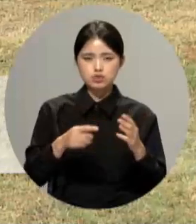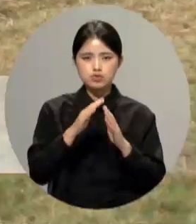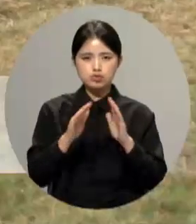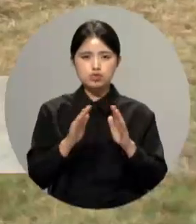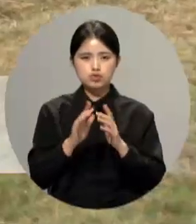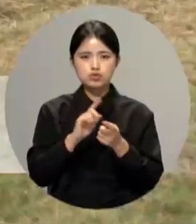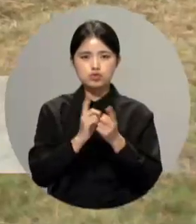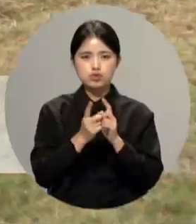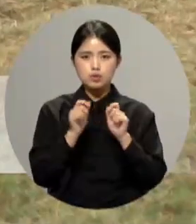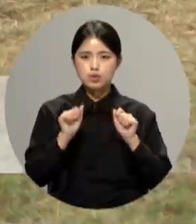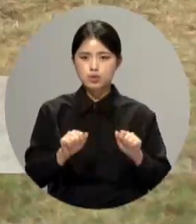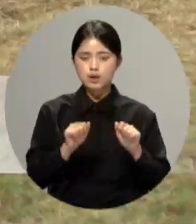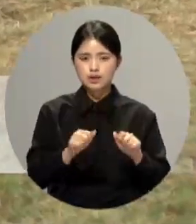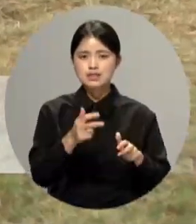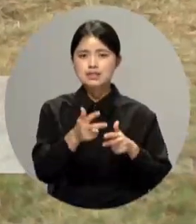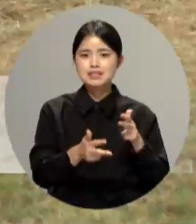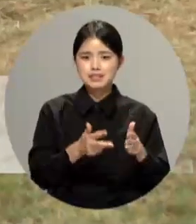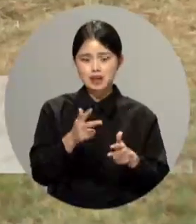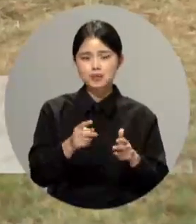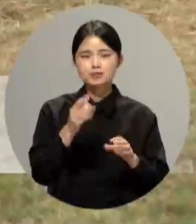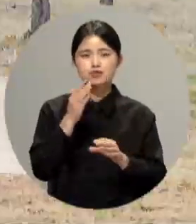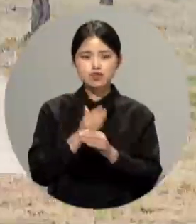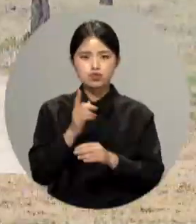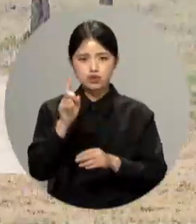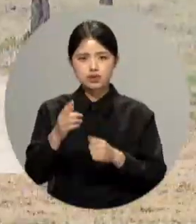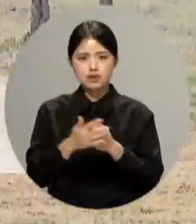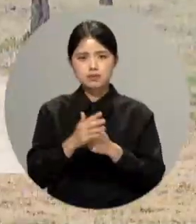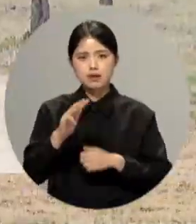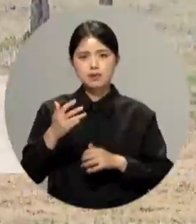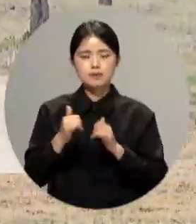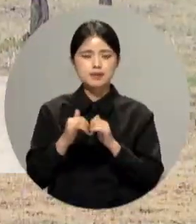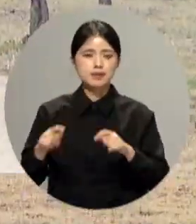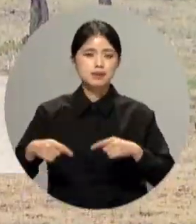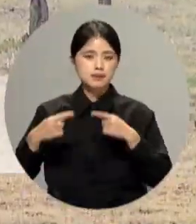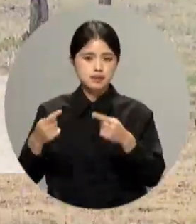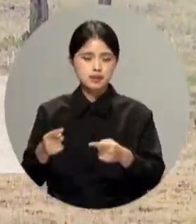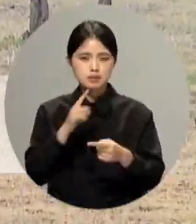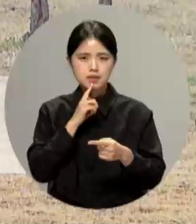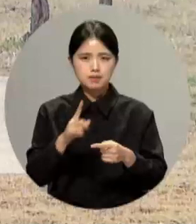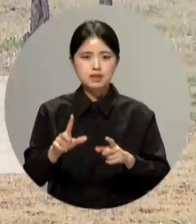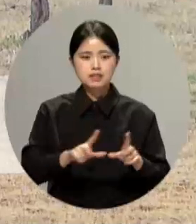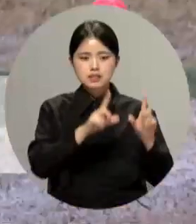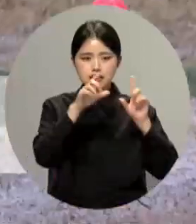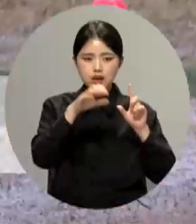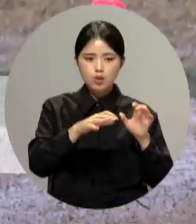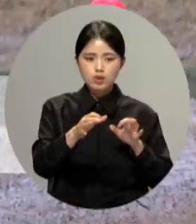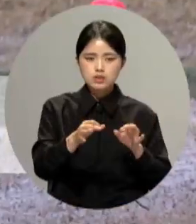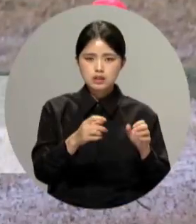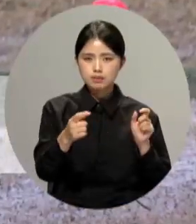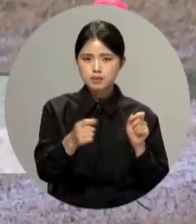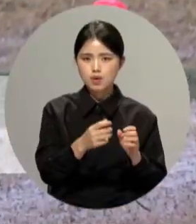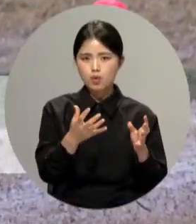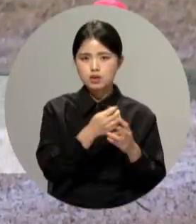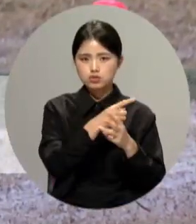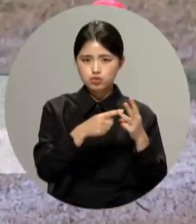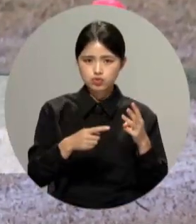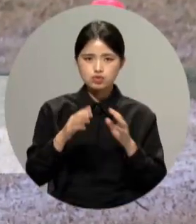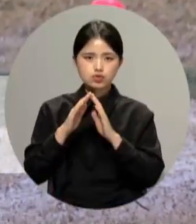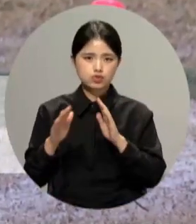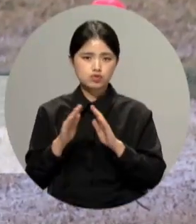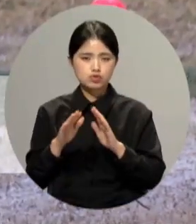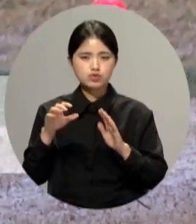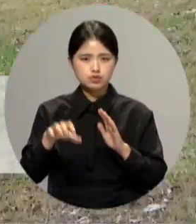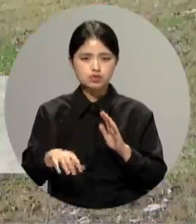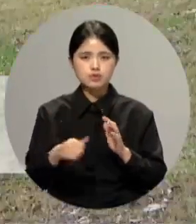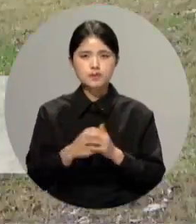협력 사업의 일환으로 800여 명이 참가해 기량을 펼칩니다. 생활권과 상권이 밀접한 완주군과